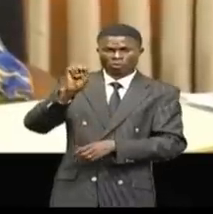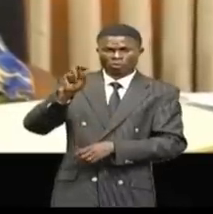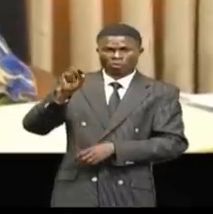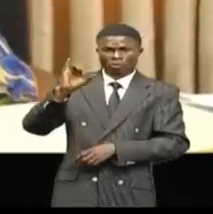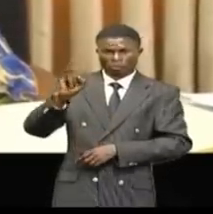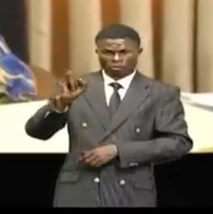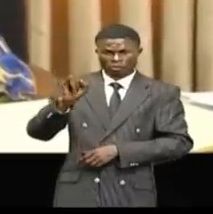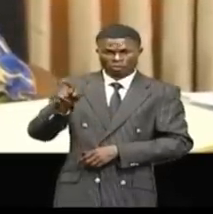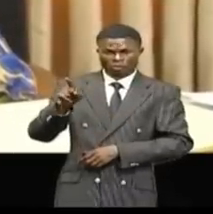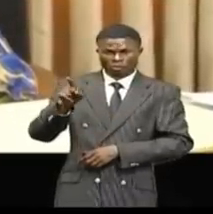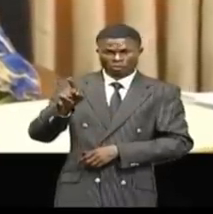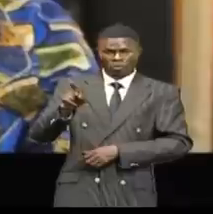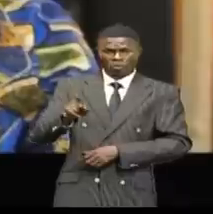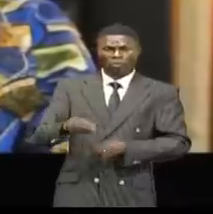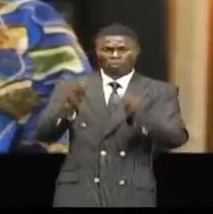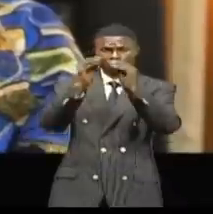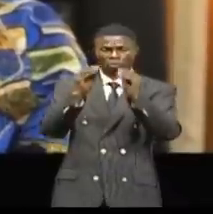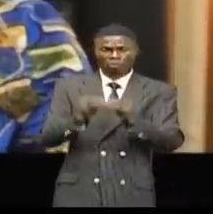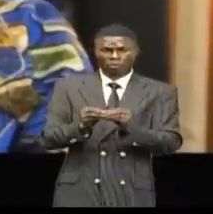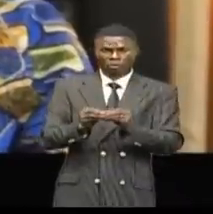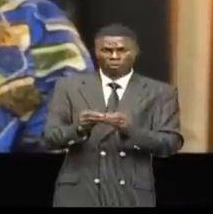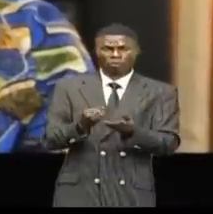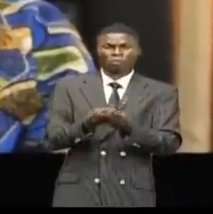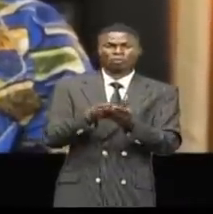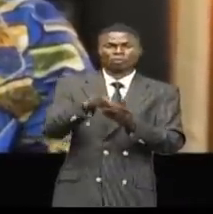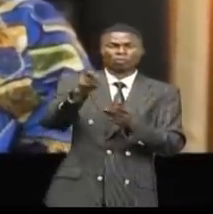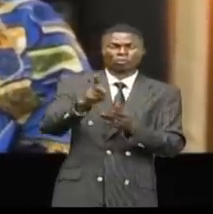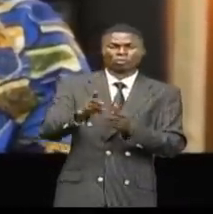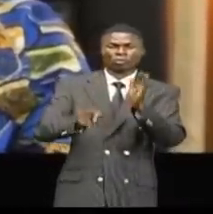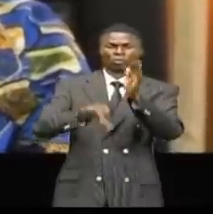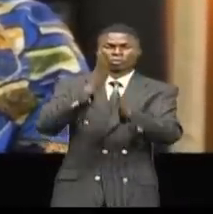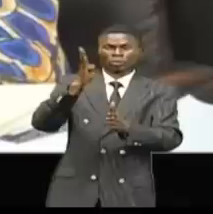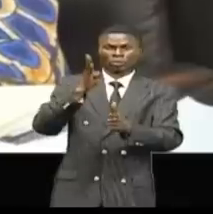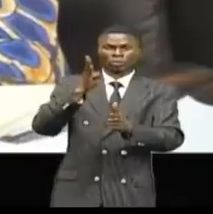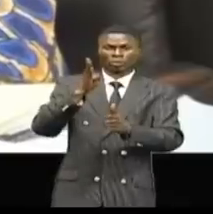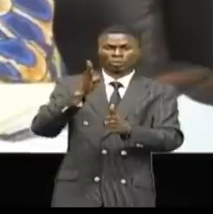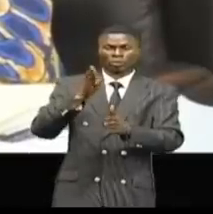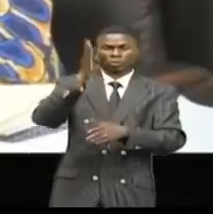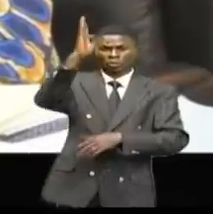qui porte la somme totale versée à